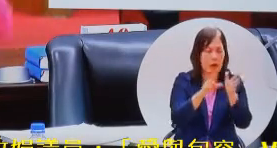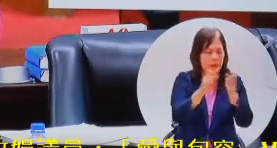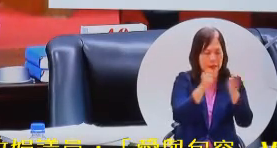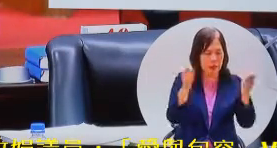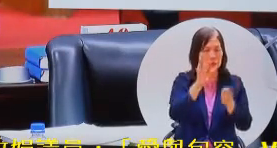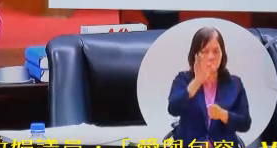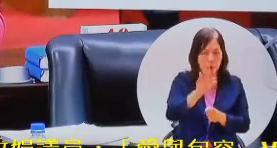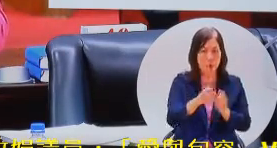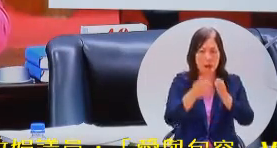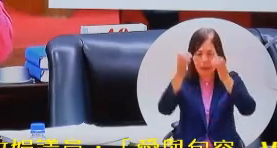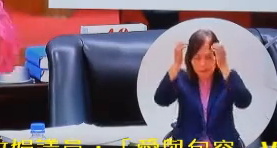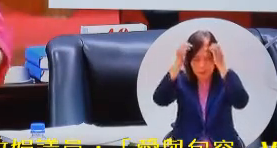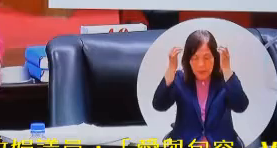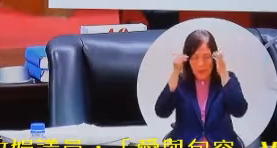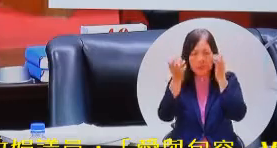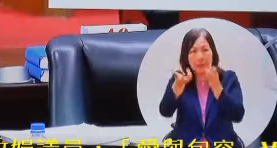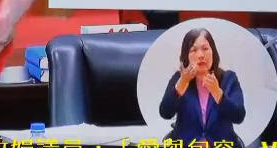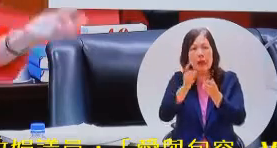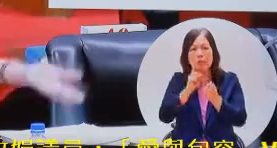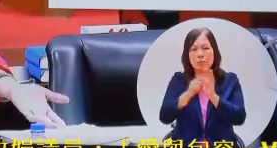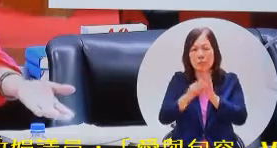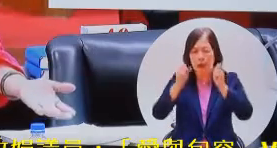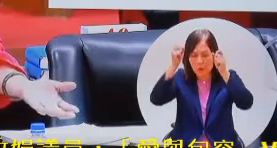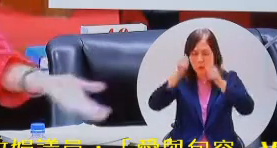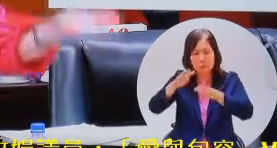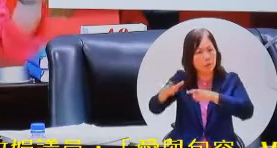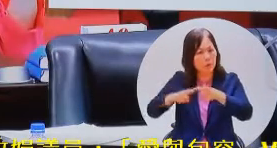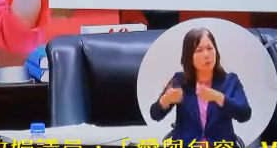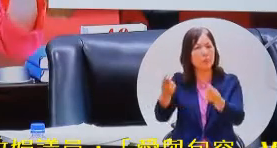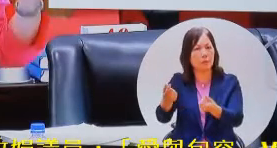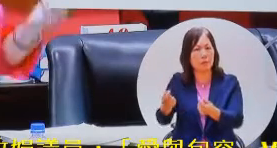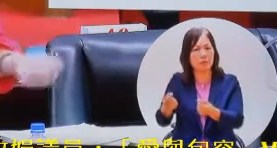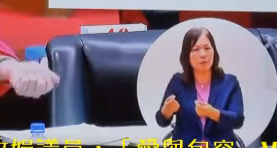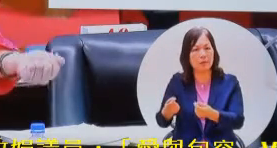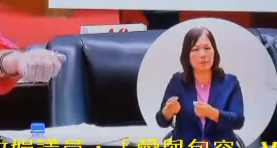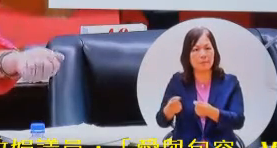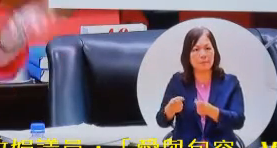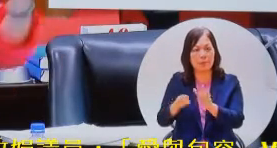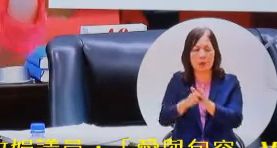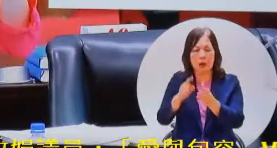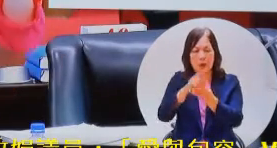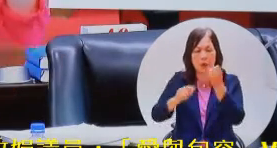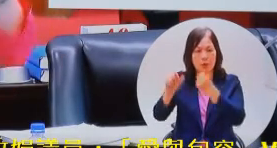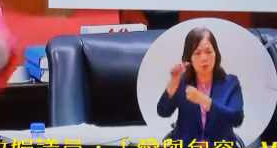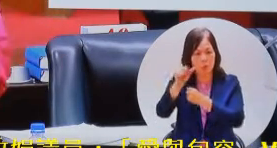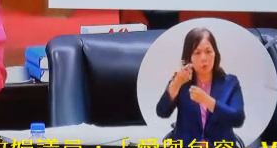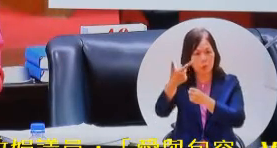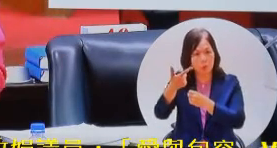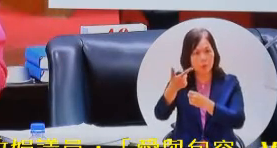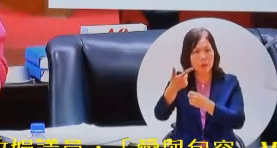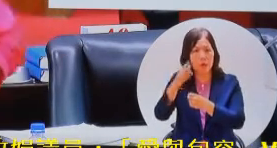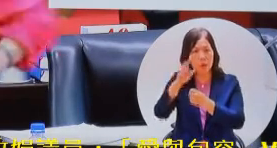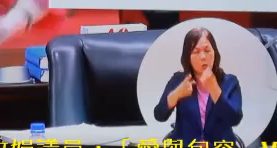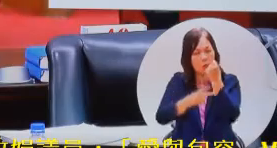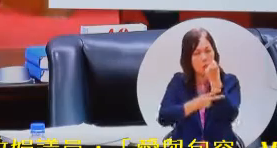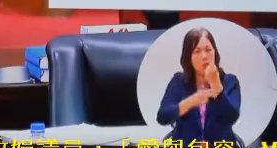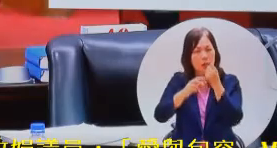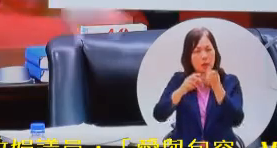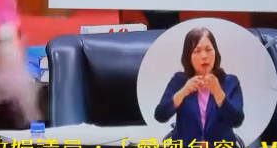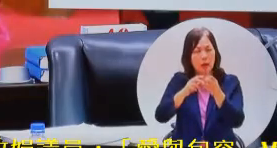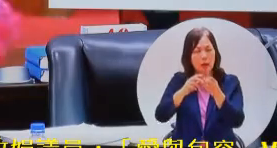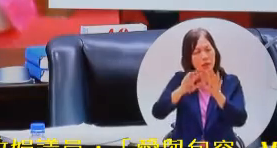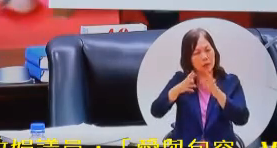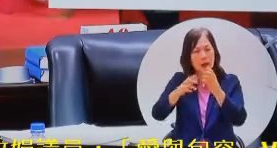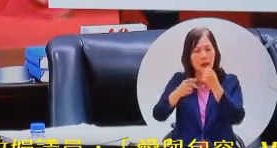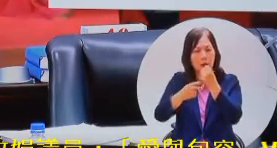自刚刚我讲的那个运动园区也一样，那边有画了5-6个里，严格讲来大概有5个里，也希望那